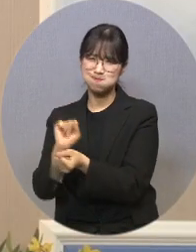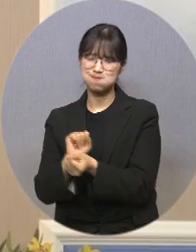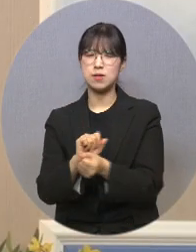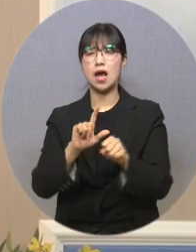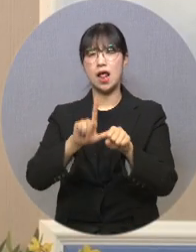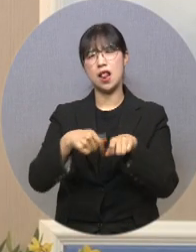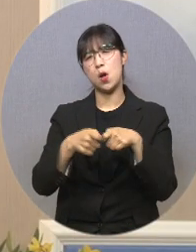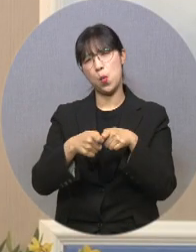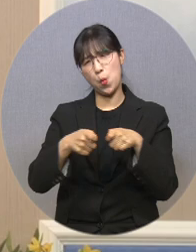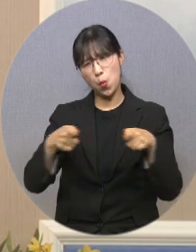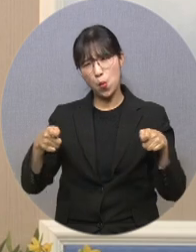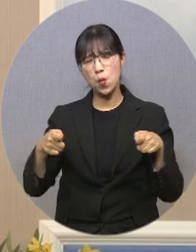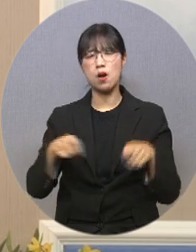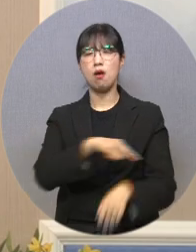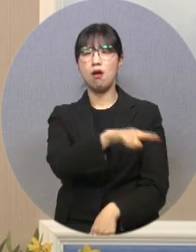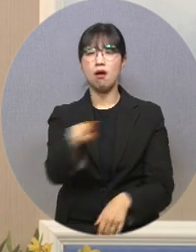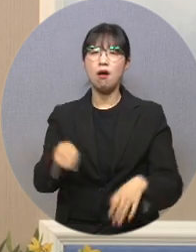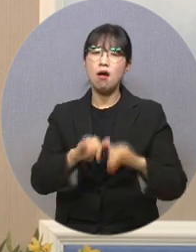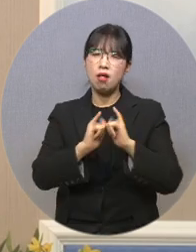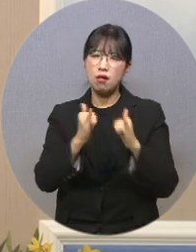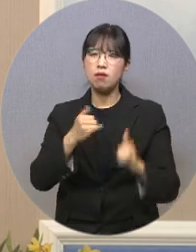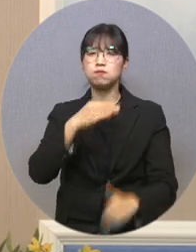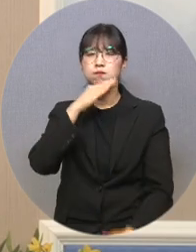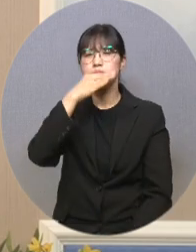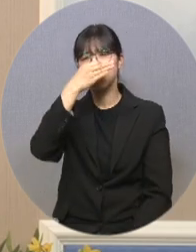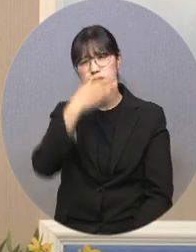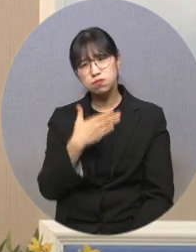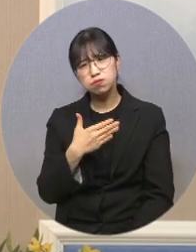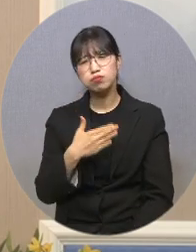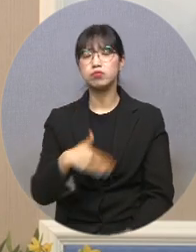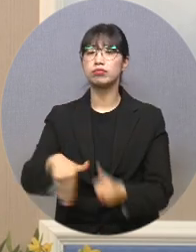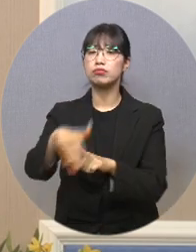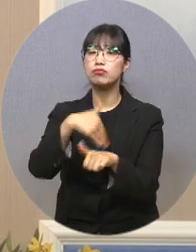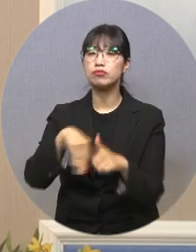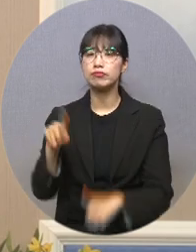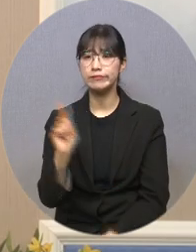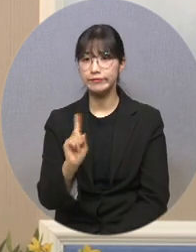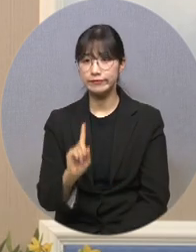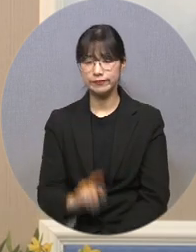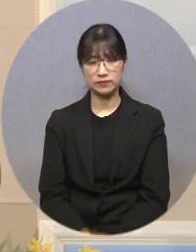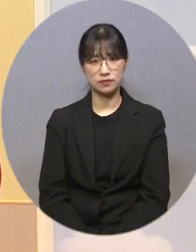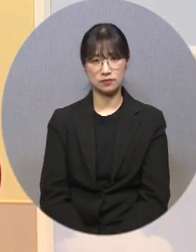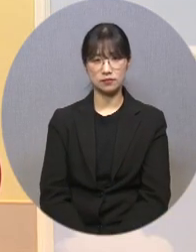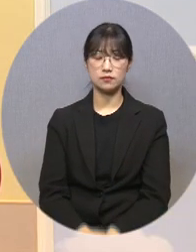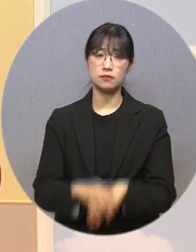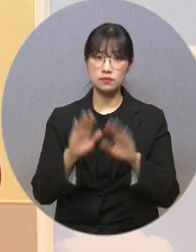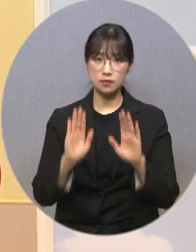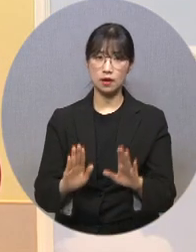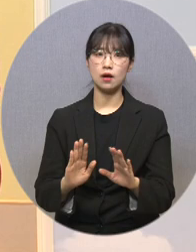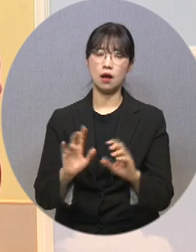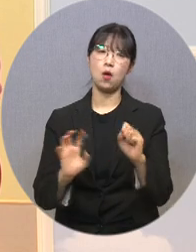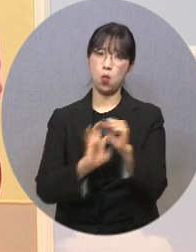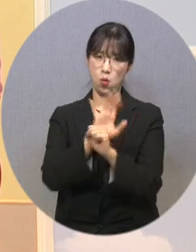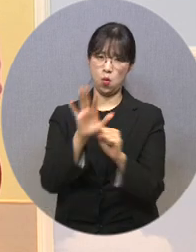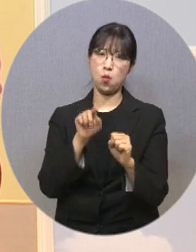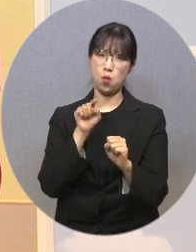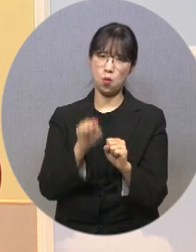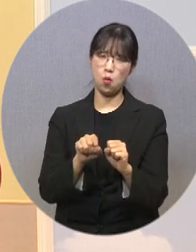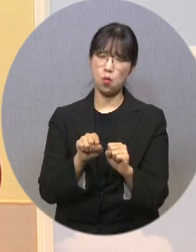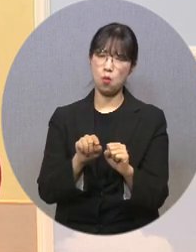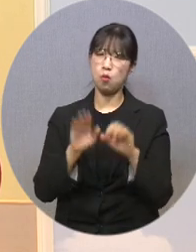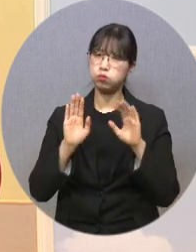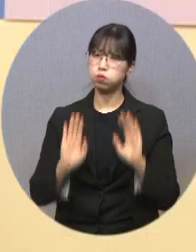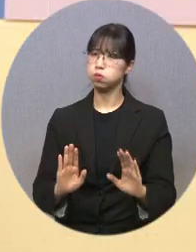장기화되면서 취약계층의 어려움도 가중되고 있는데요. 네. 상황이 어떤가요? 그래요. 이제 코로나를 우리가 접한 지가